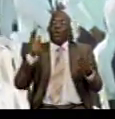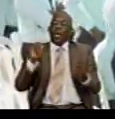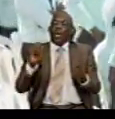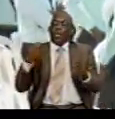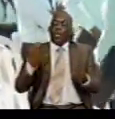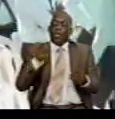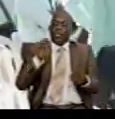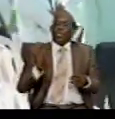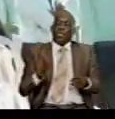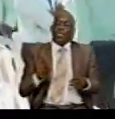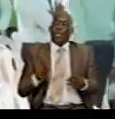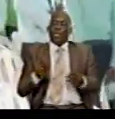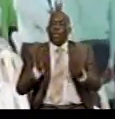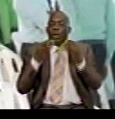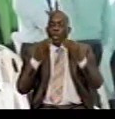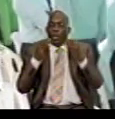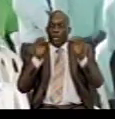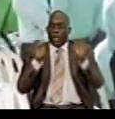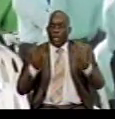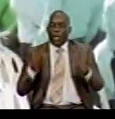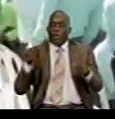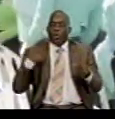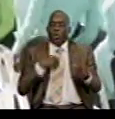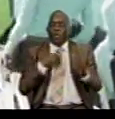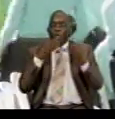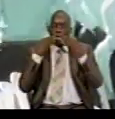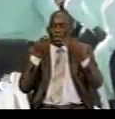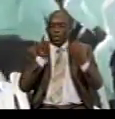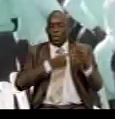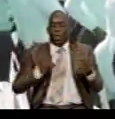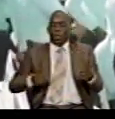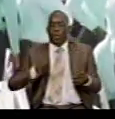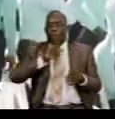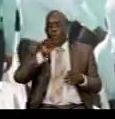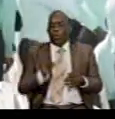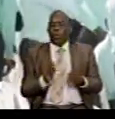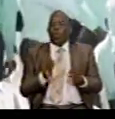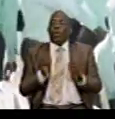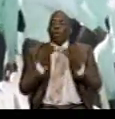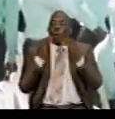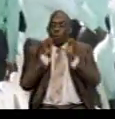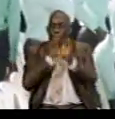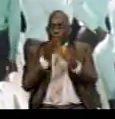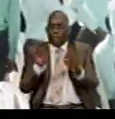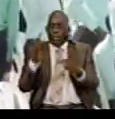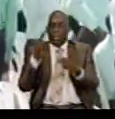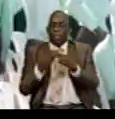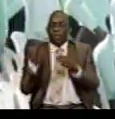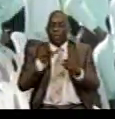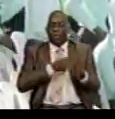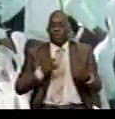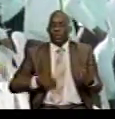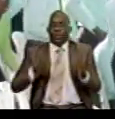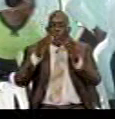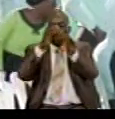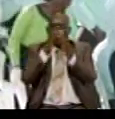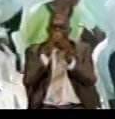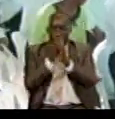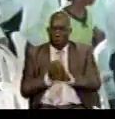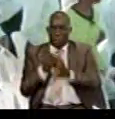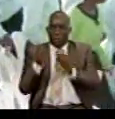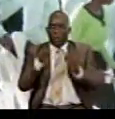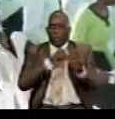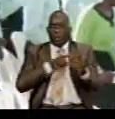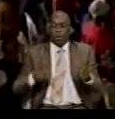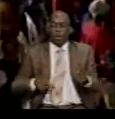croisade. Can't we thank the Lord? Pourquoi ne pas remercier le Open Seigneur? Open your mouth and bless the Ouvre name of the Lord. Ouvre ta bouche et bénis le nom du Seigneur. Open your mouth and worship the Lord. Ouvre ta bouche et